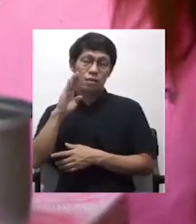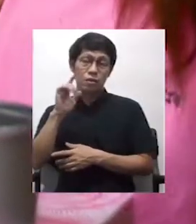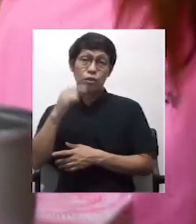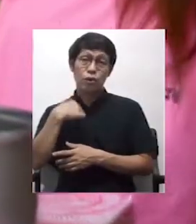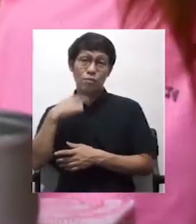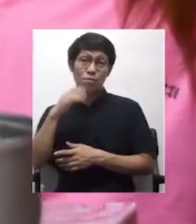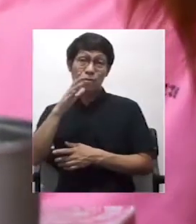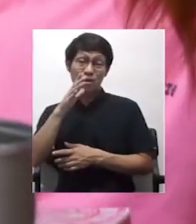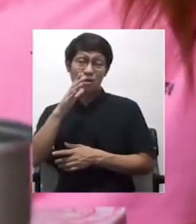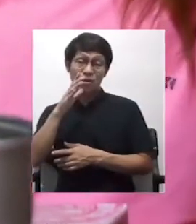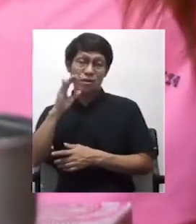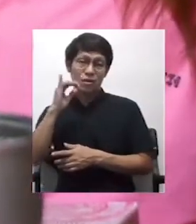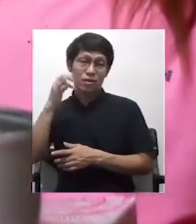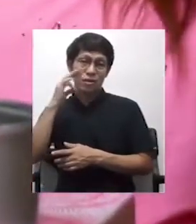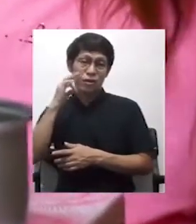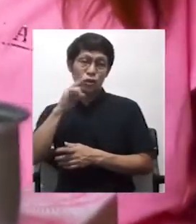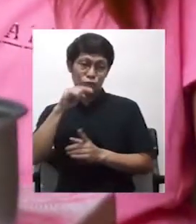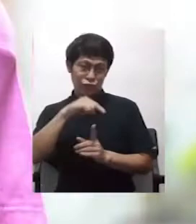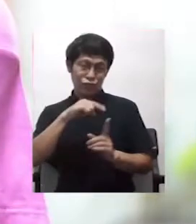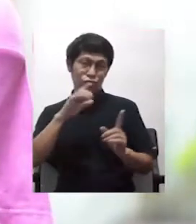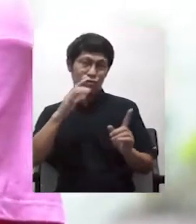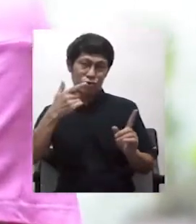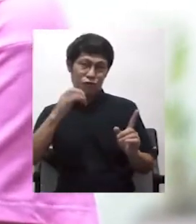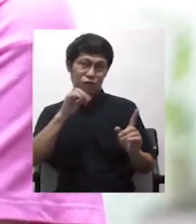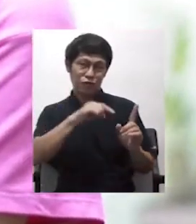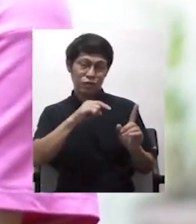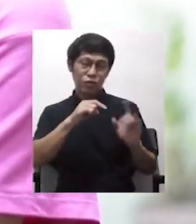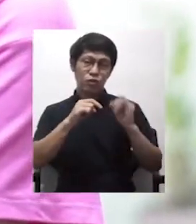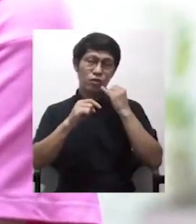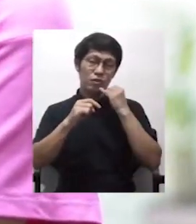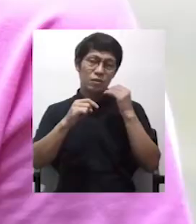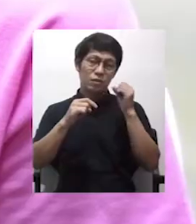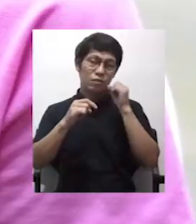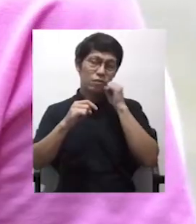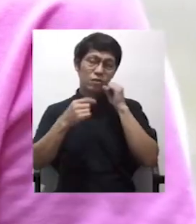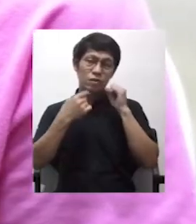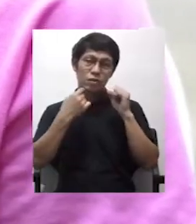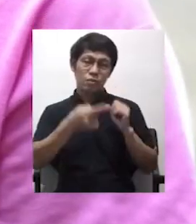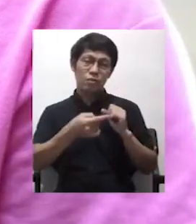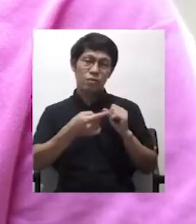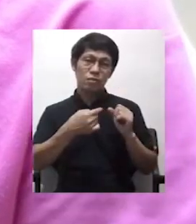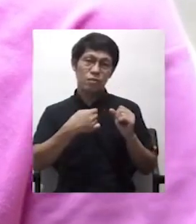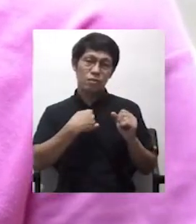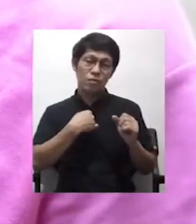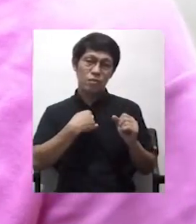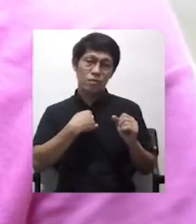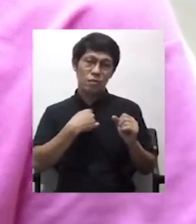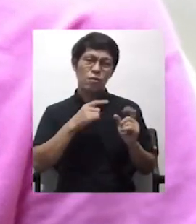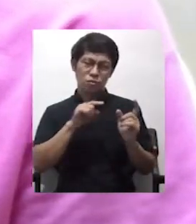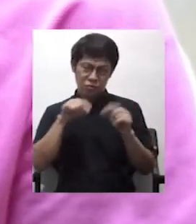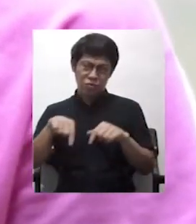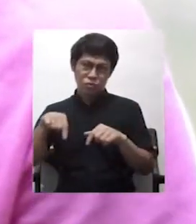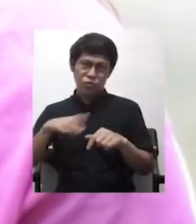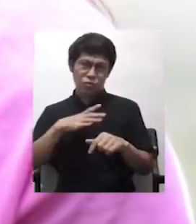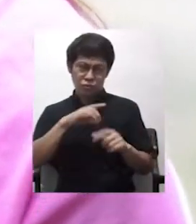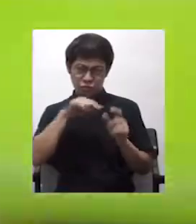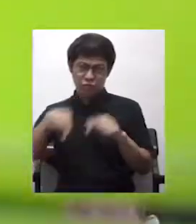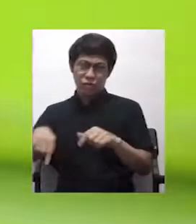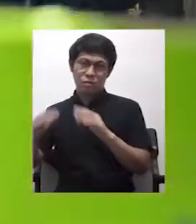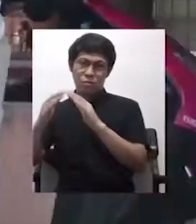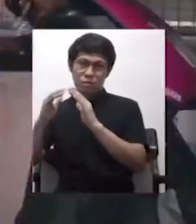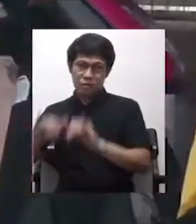kayo nagkakilala? Bali, nagkakilala po kami sa Facebook lang po. Taga dito din po yung barkada